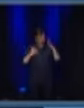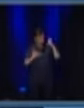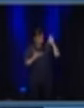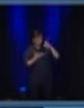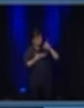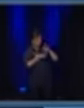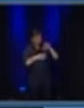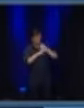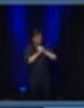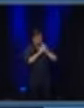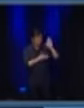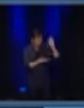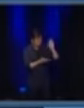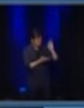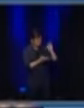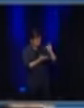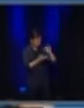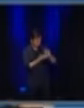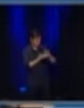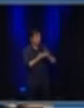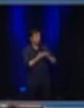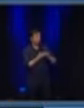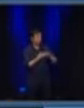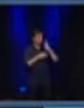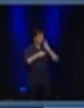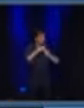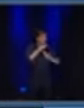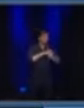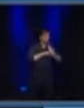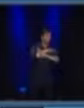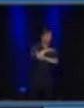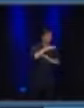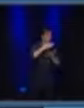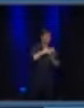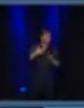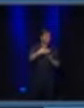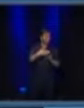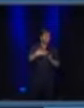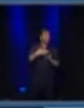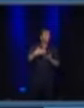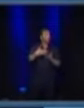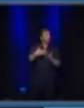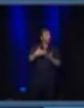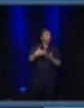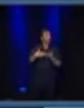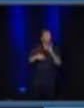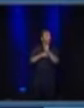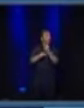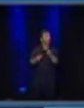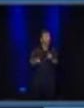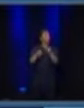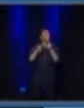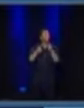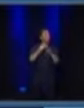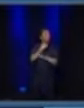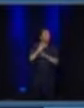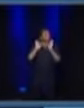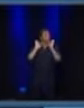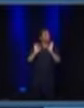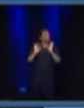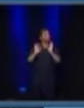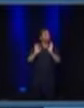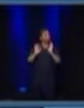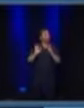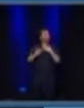moins possible pour que l'augmentation soit la moins élevée possible rendue